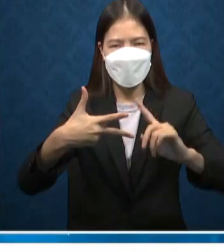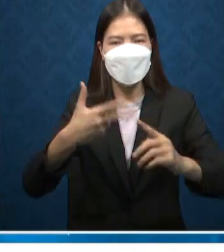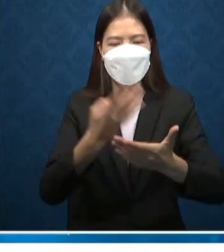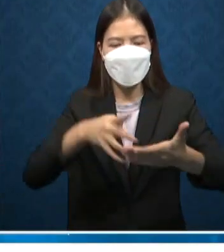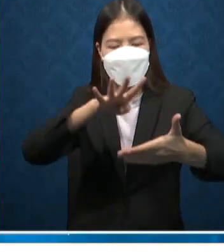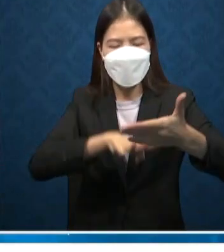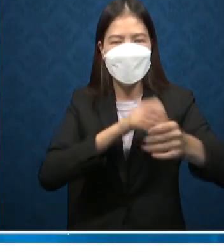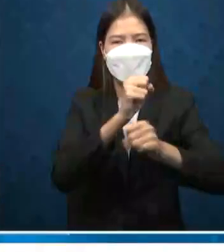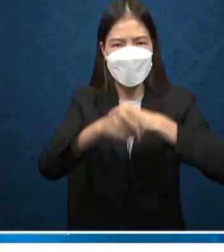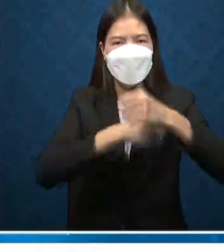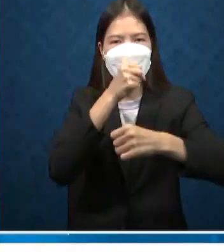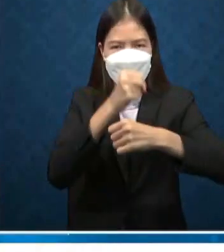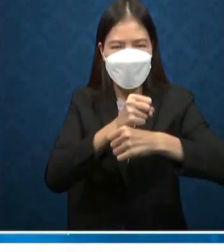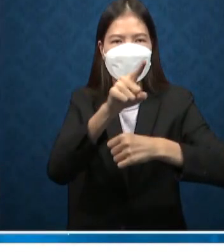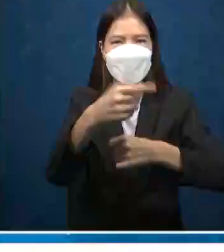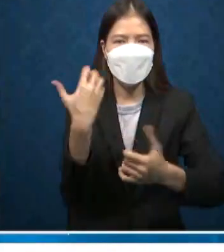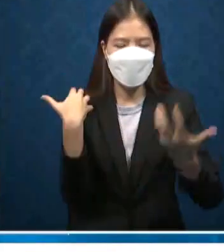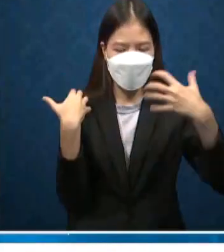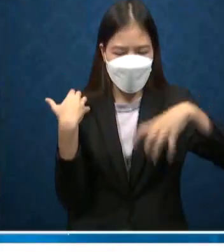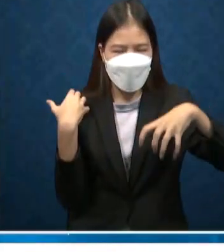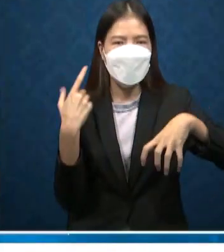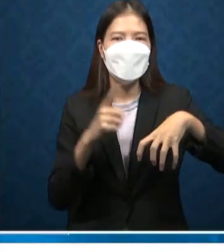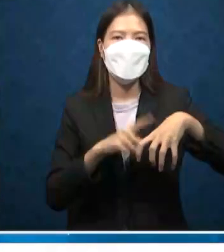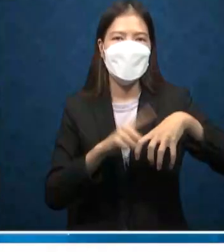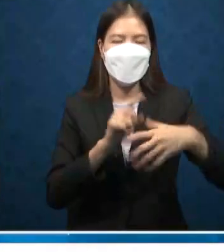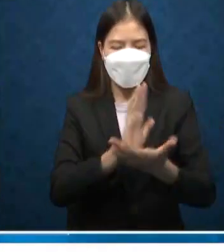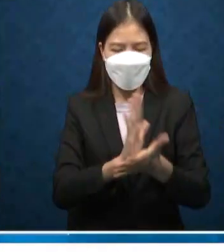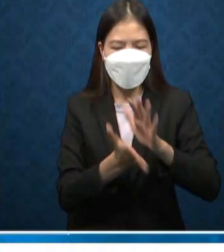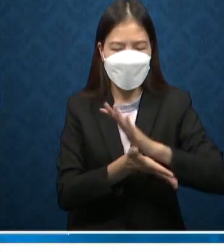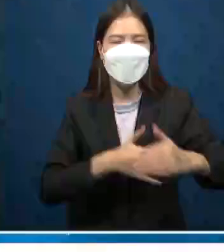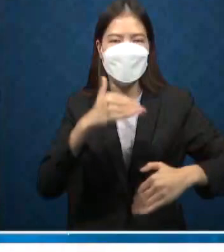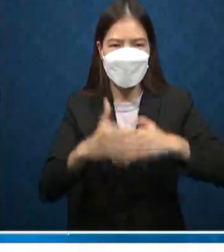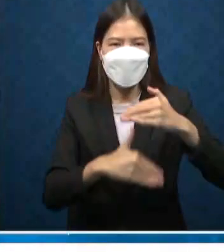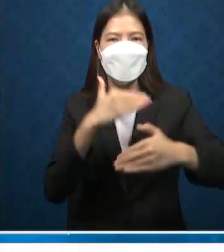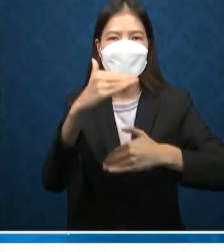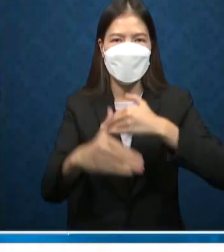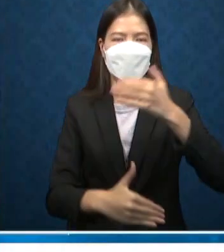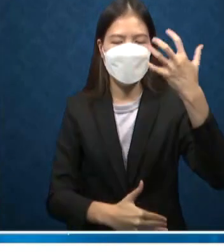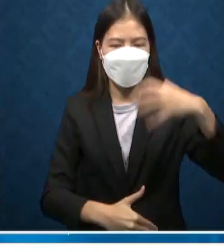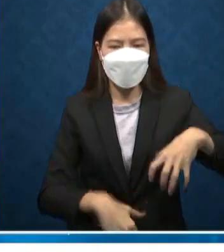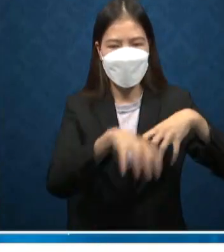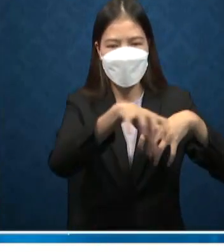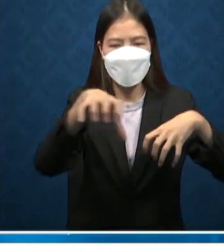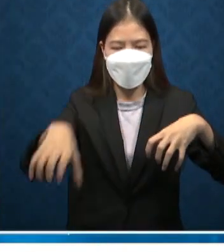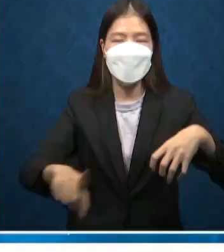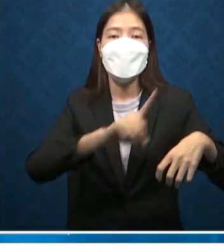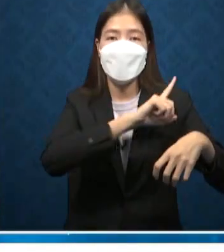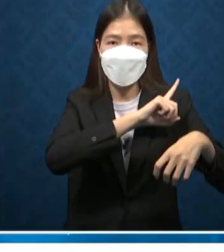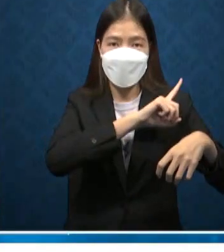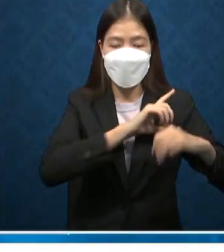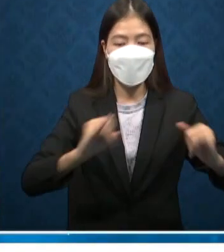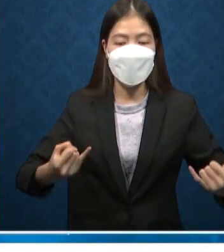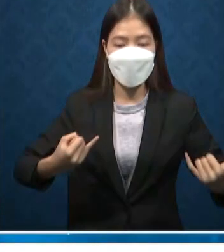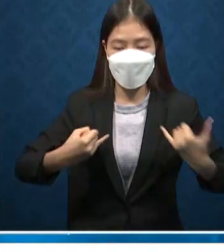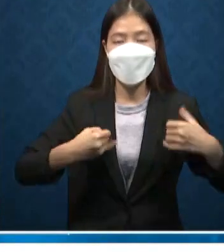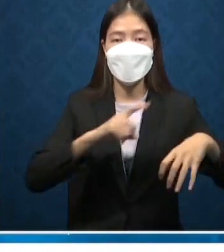ำปีของหน่วยงานที่อยู่ภายใต้แผนงานบูรณาการตรงนี้เรารู้อยู่แล้วว่ามีหน่วยงานที่เป็นเจ้าของหรือรับผิดชอบอยู่แล้วจ